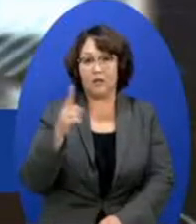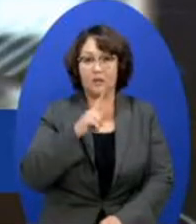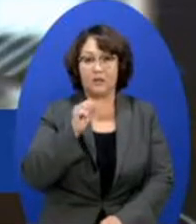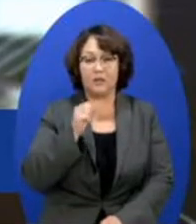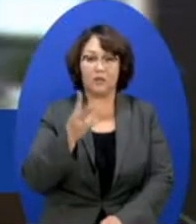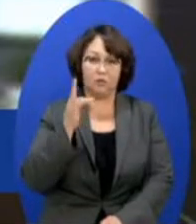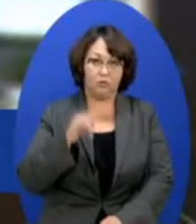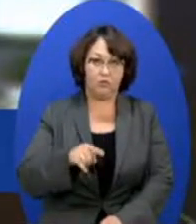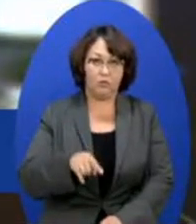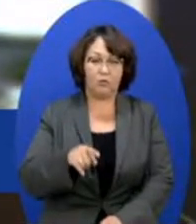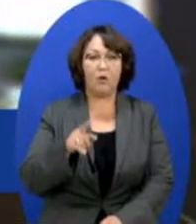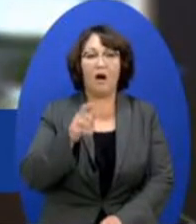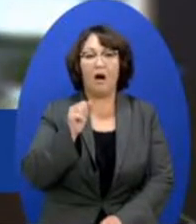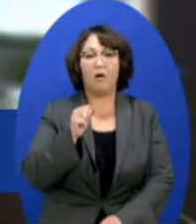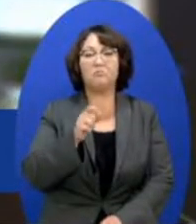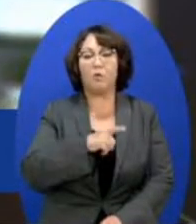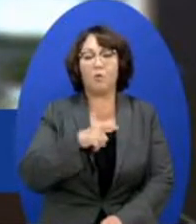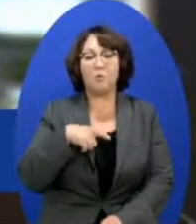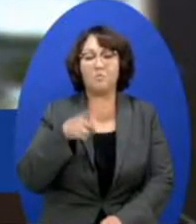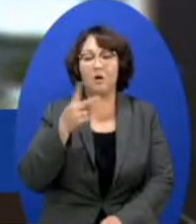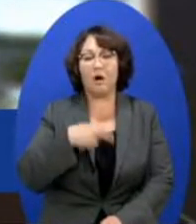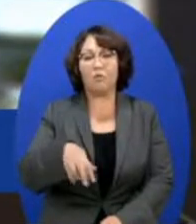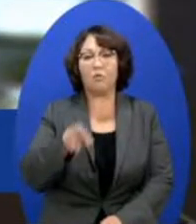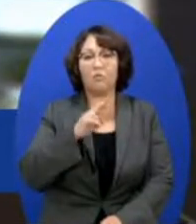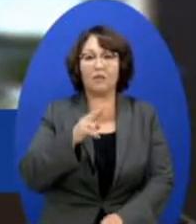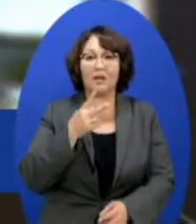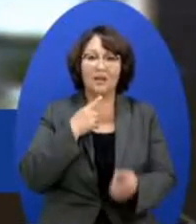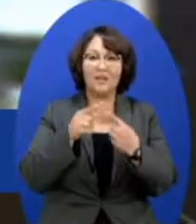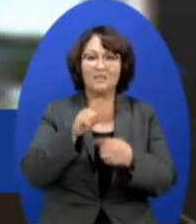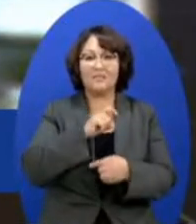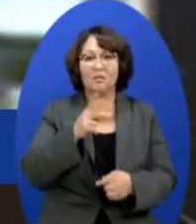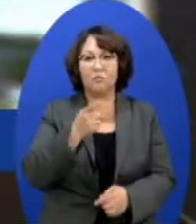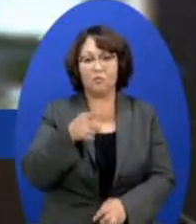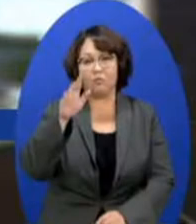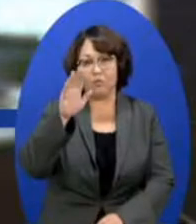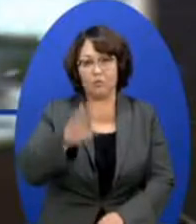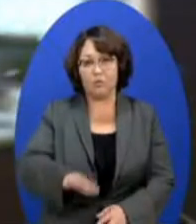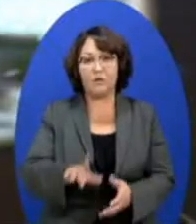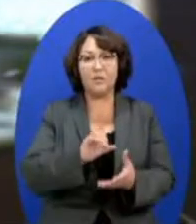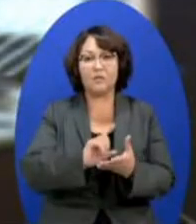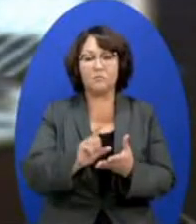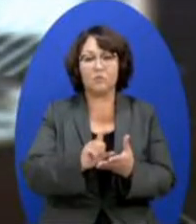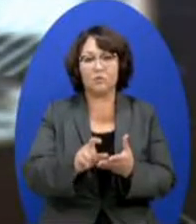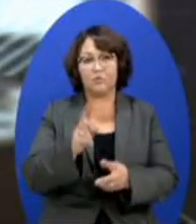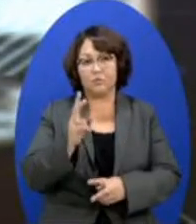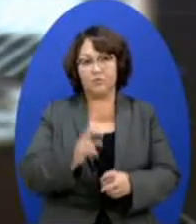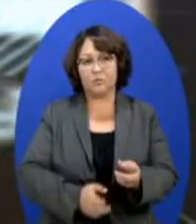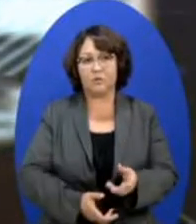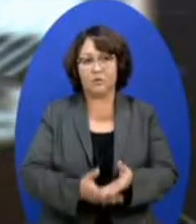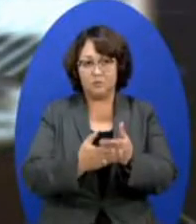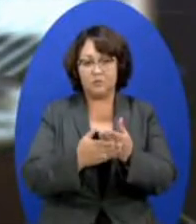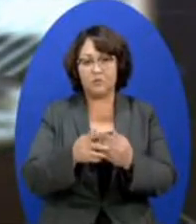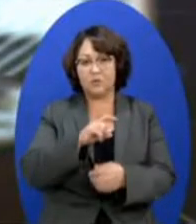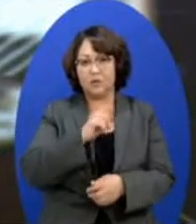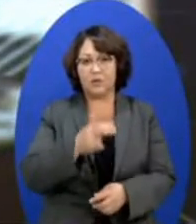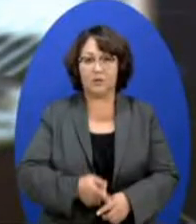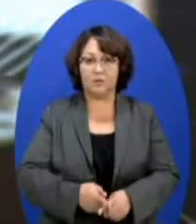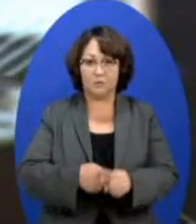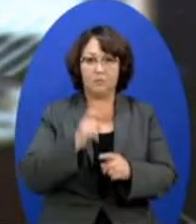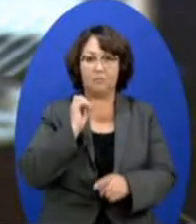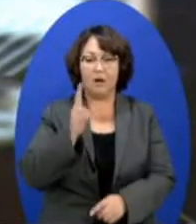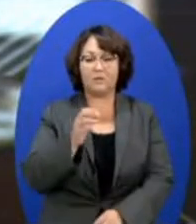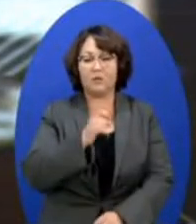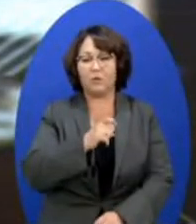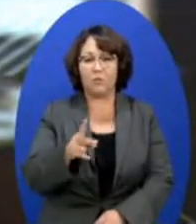Шатар өнөөдөр арилжааны банкуудын удирдлагуудтай уулзаж банкны зээлийн хүүг бууруулах, экспорт үйлдвэрлэлийг дэмжих зээлийг нэмэгдүүлэх, за мөнгө банк